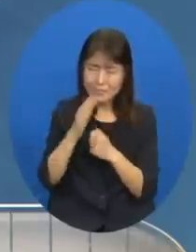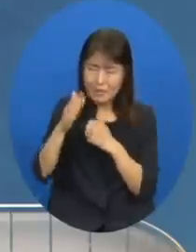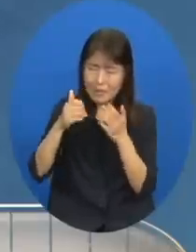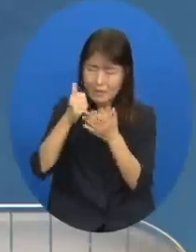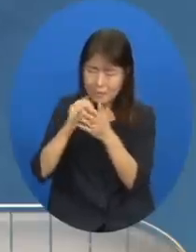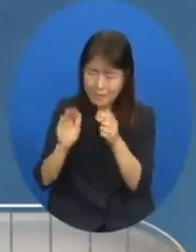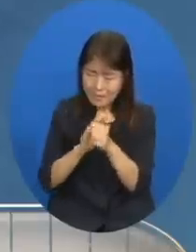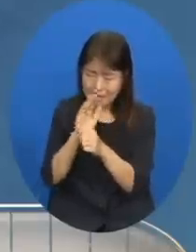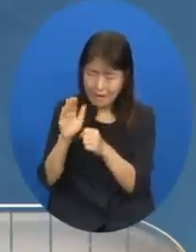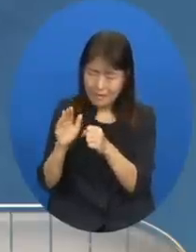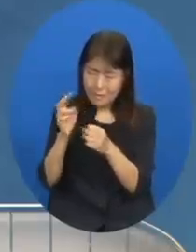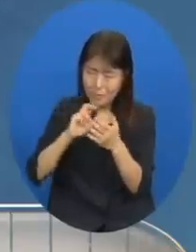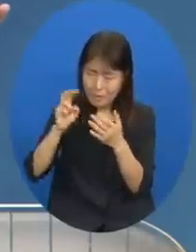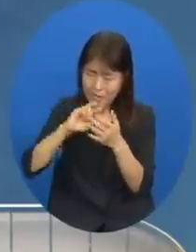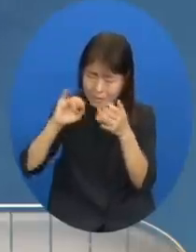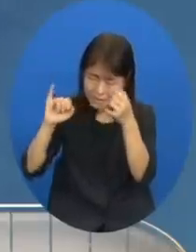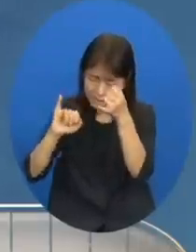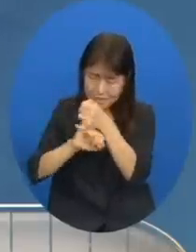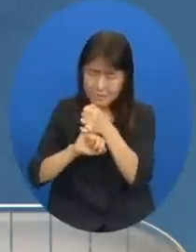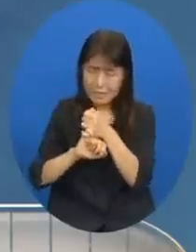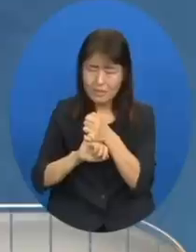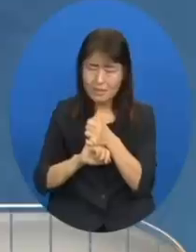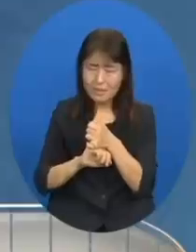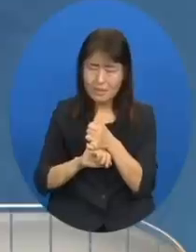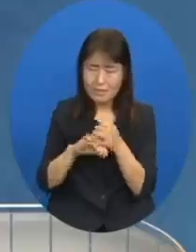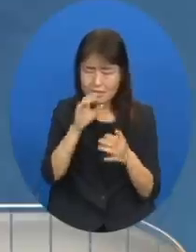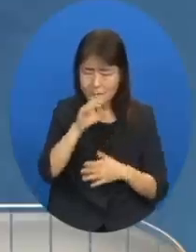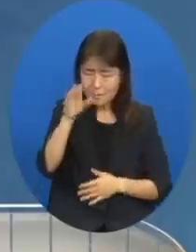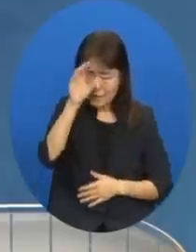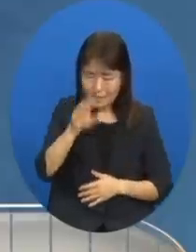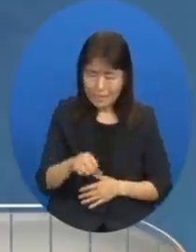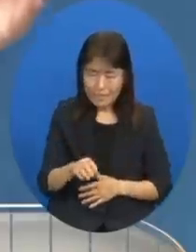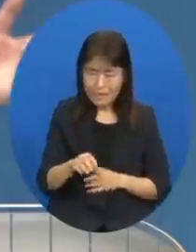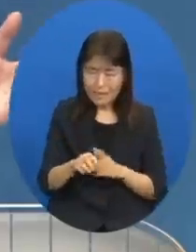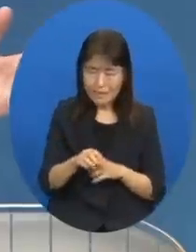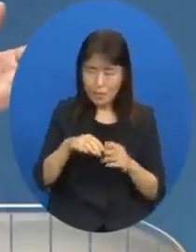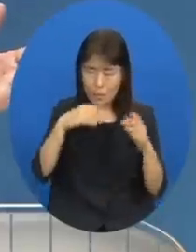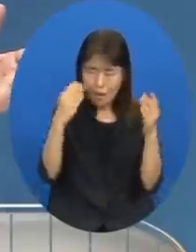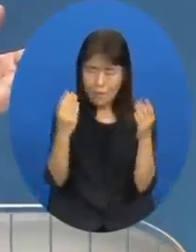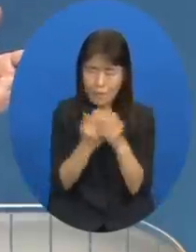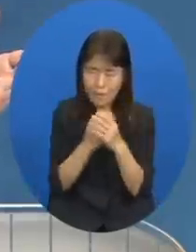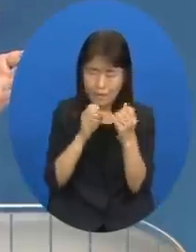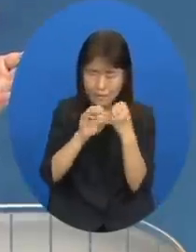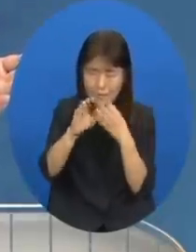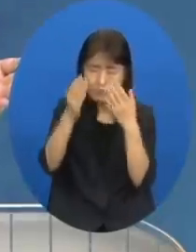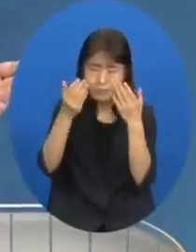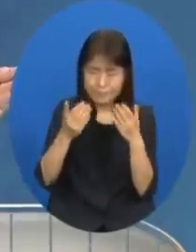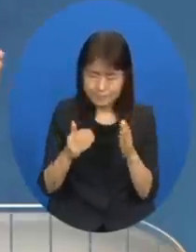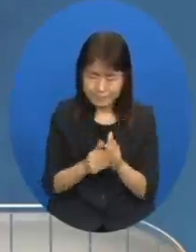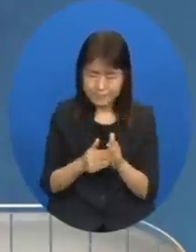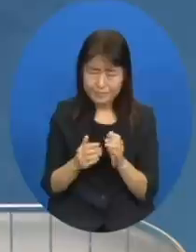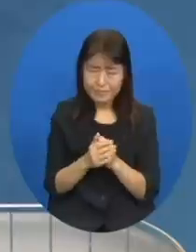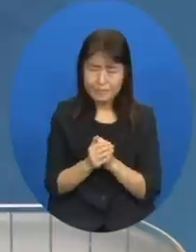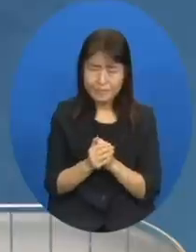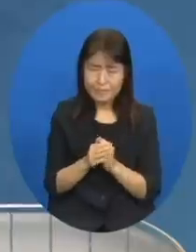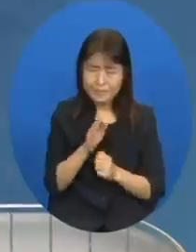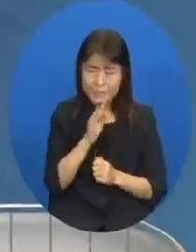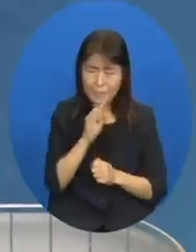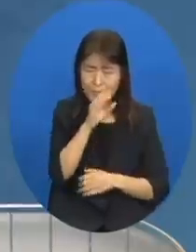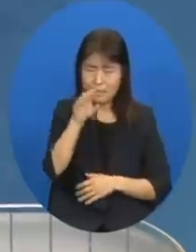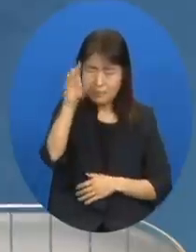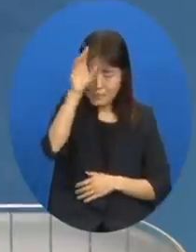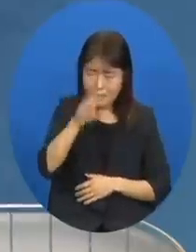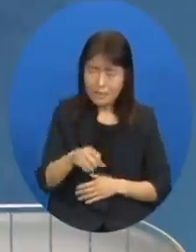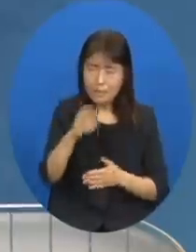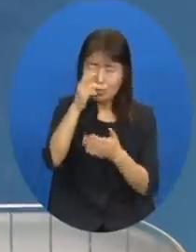노래할 것입니다 주님의 십자가에서 주님은 완벽한 답을 주셨습니다 정말 십자가의